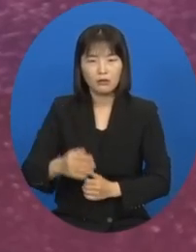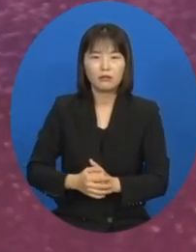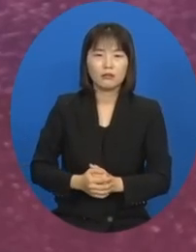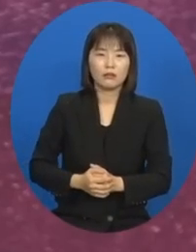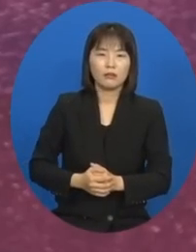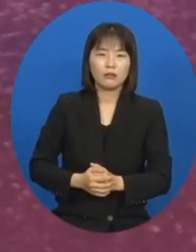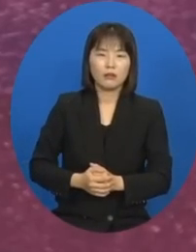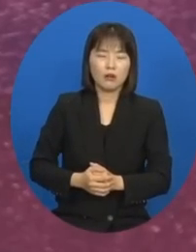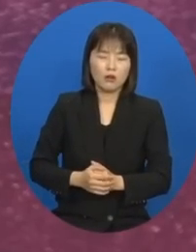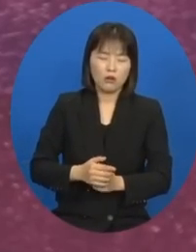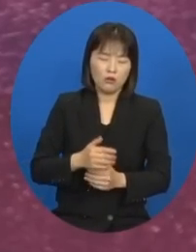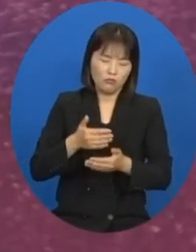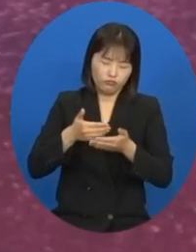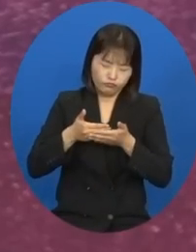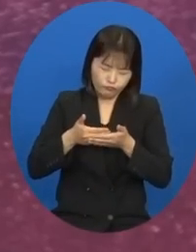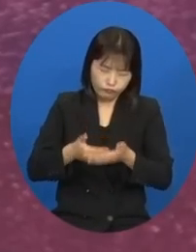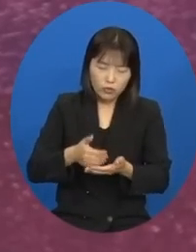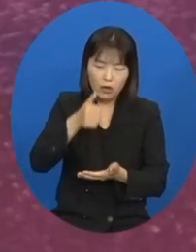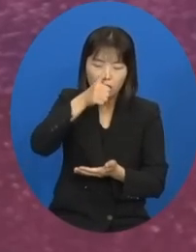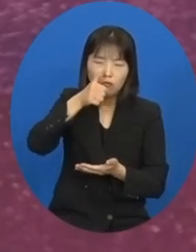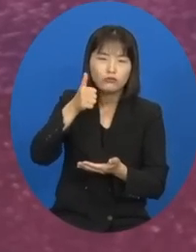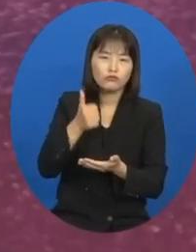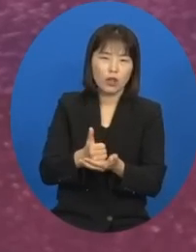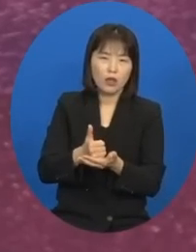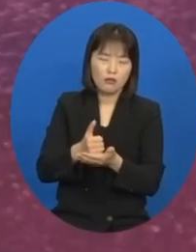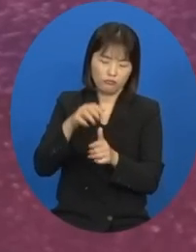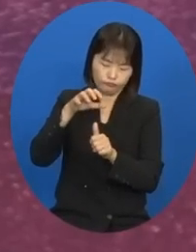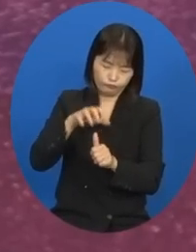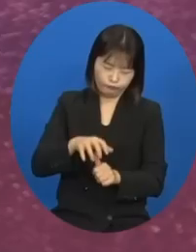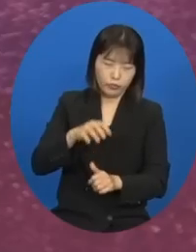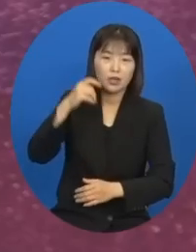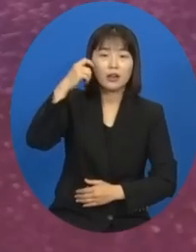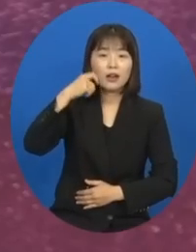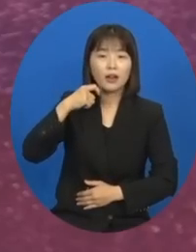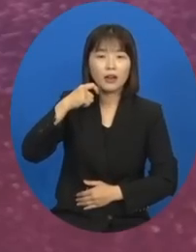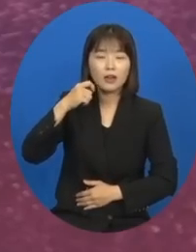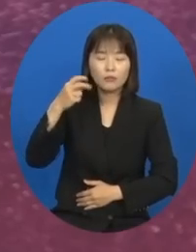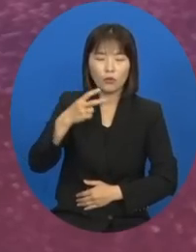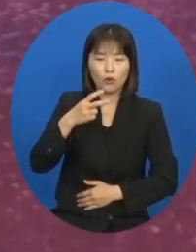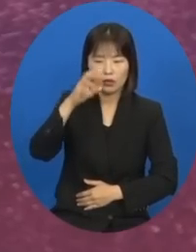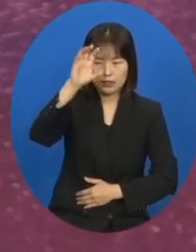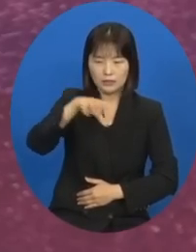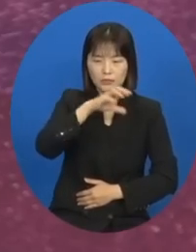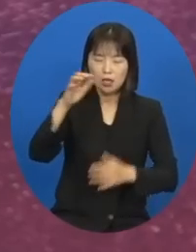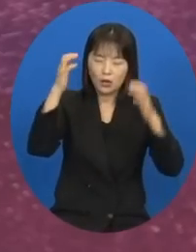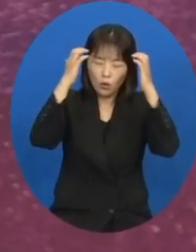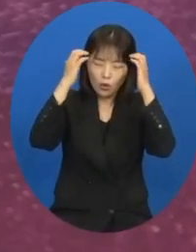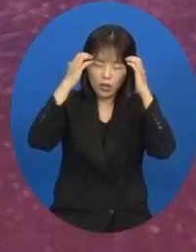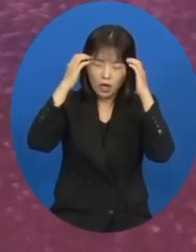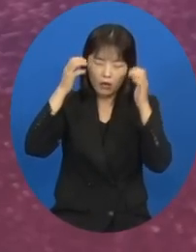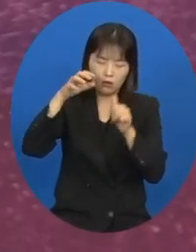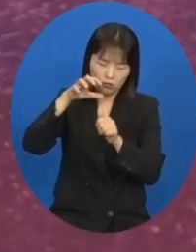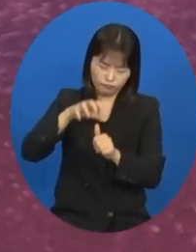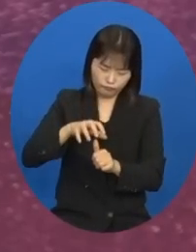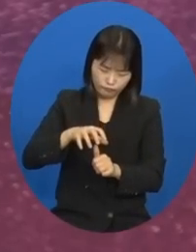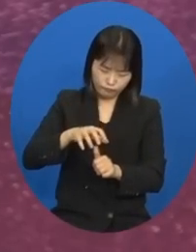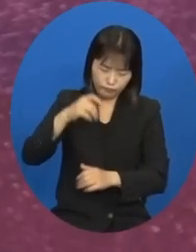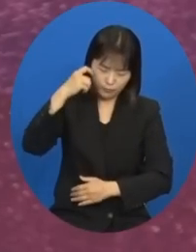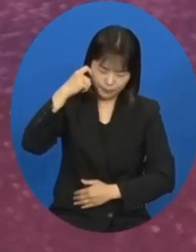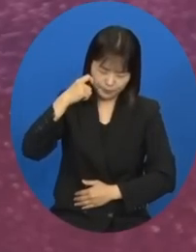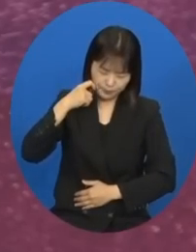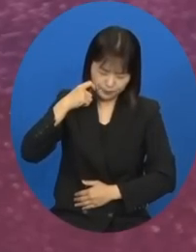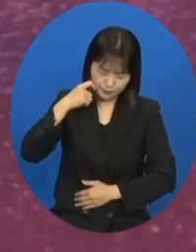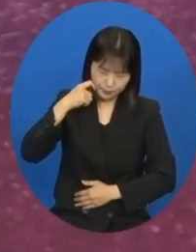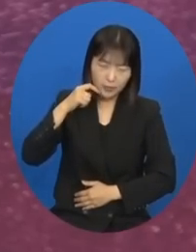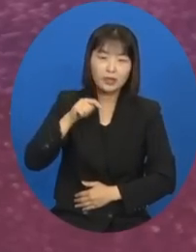무거운 죄 무거운 죄의 중압감 또 무거운이 십자가 고난에 그 중압감에서 압박감에서